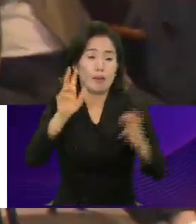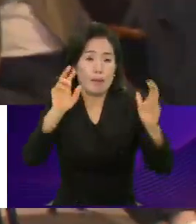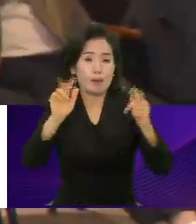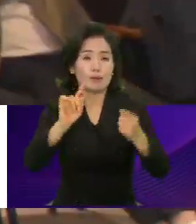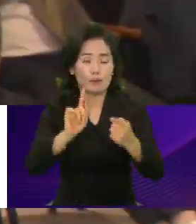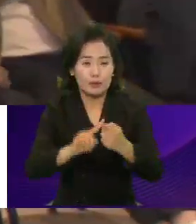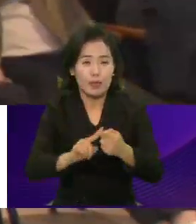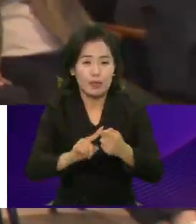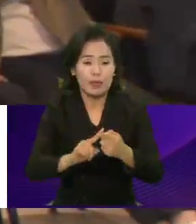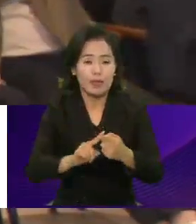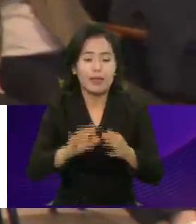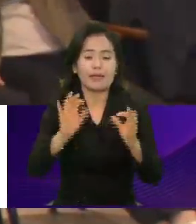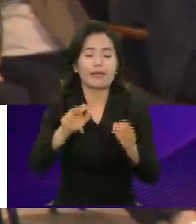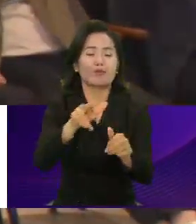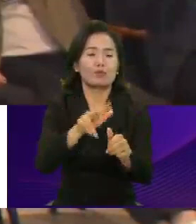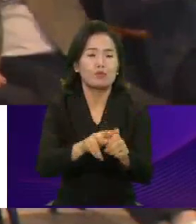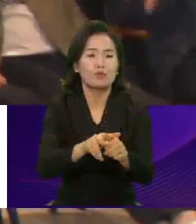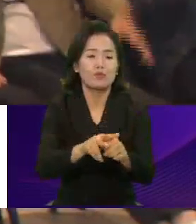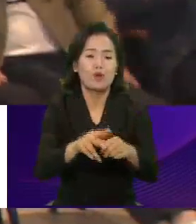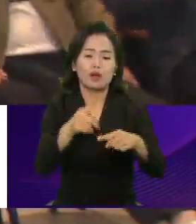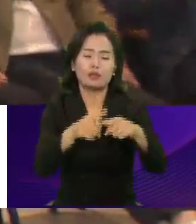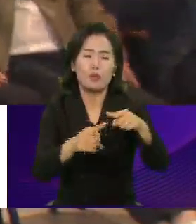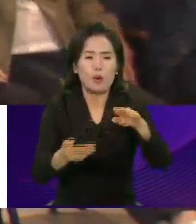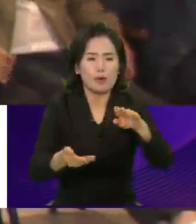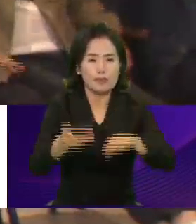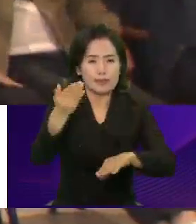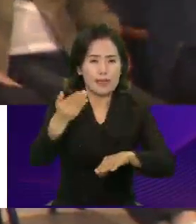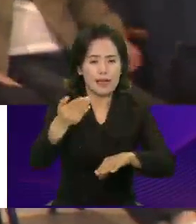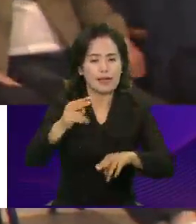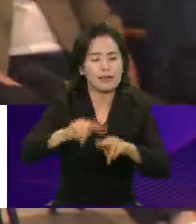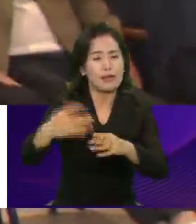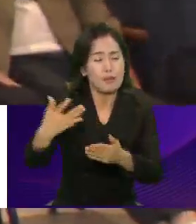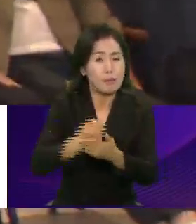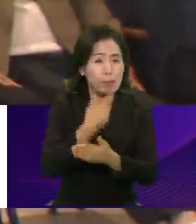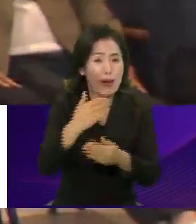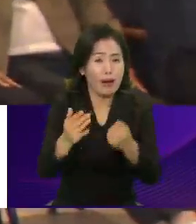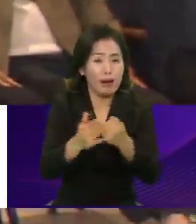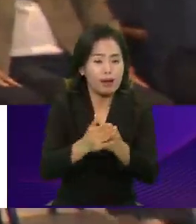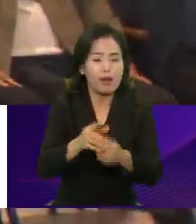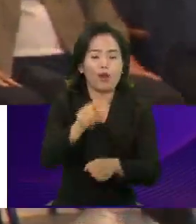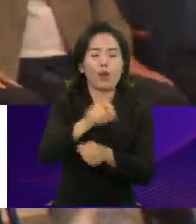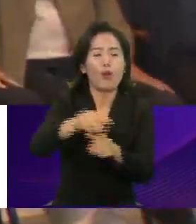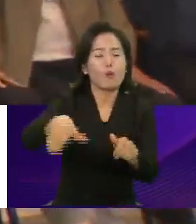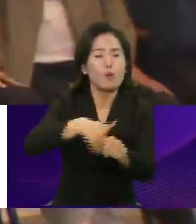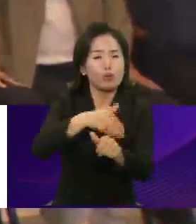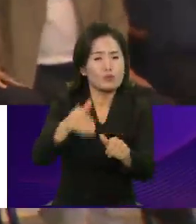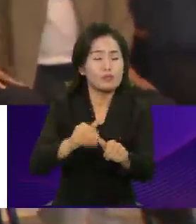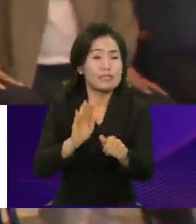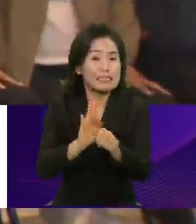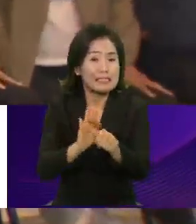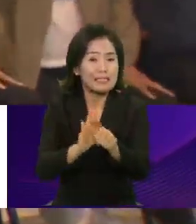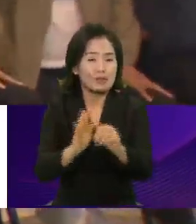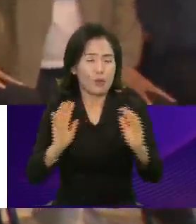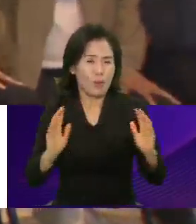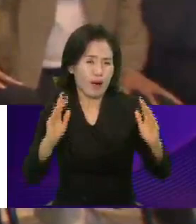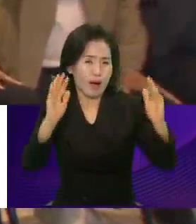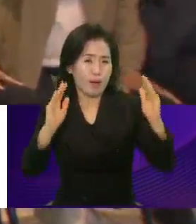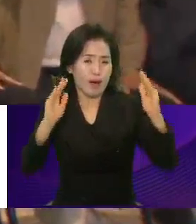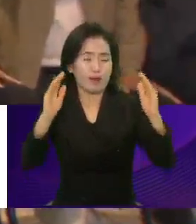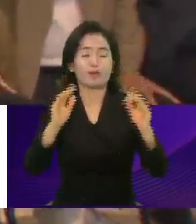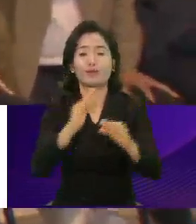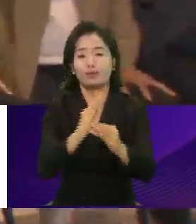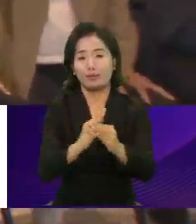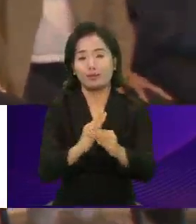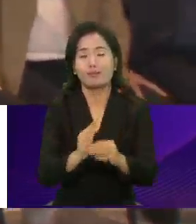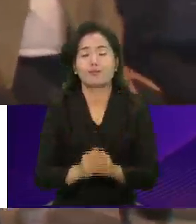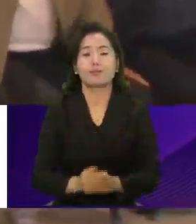결과 민주당 김문수 후보가 과반의 득표율을 얻을 것으로 나타나면서 이곳 선거 캠프에 모인 지지자들은 연신 환호하거나 박수를